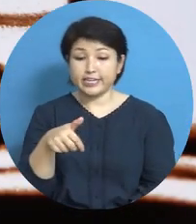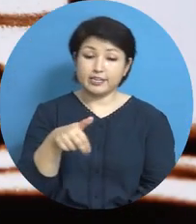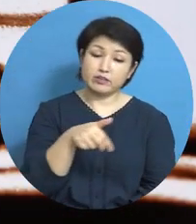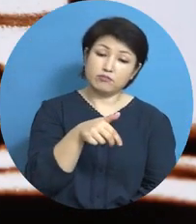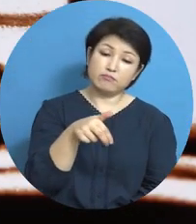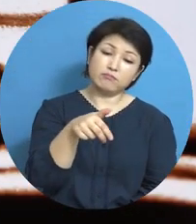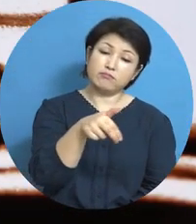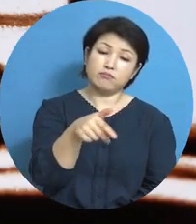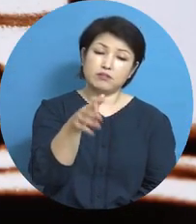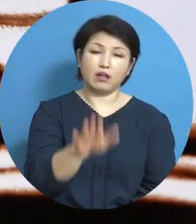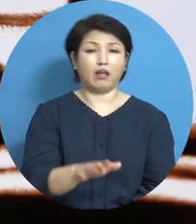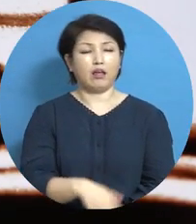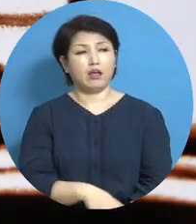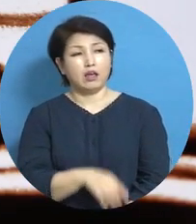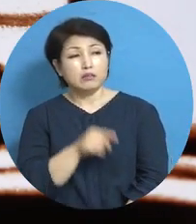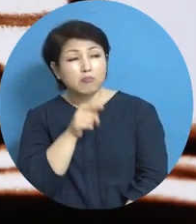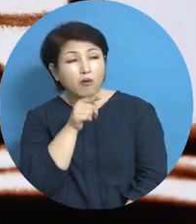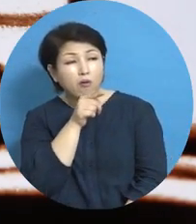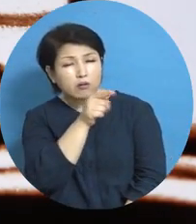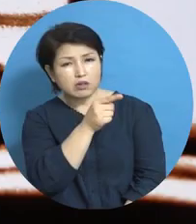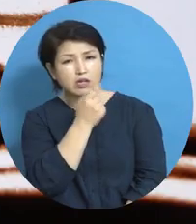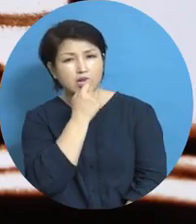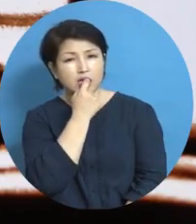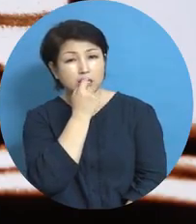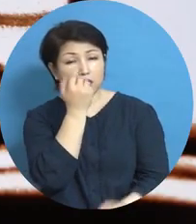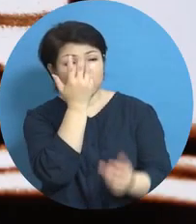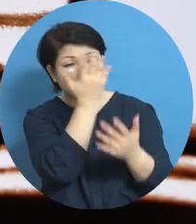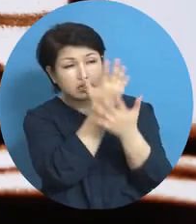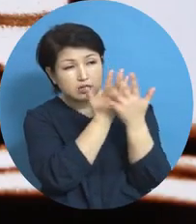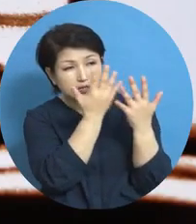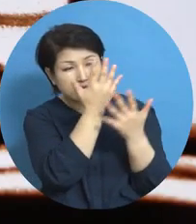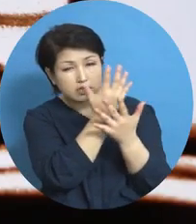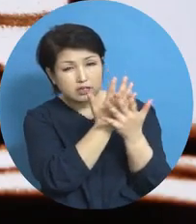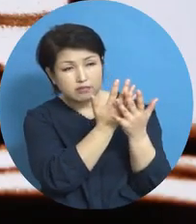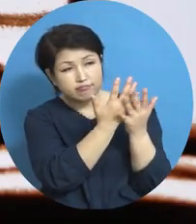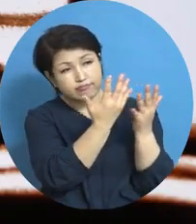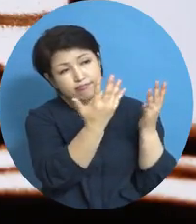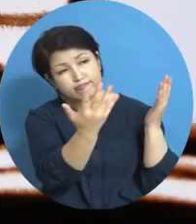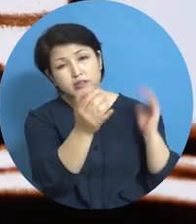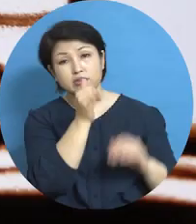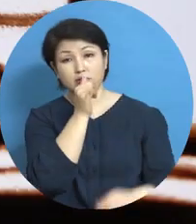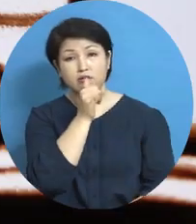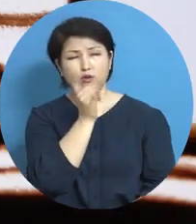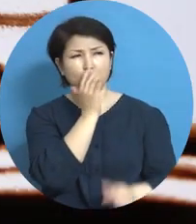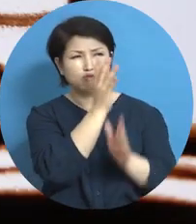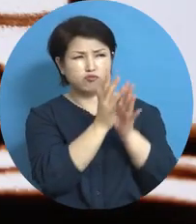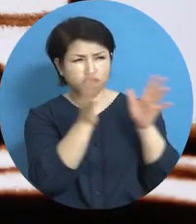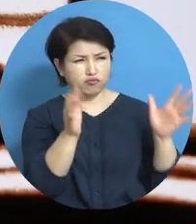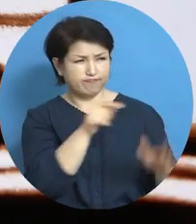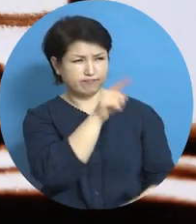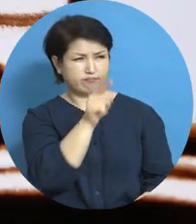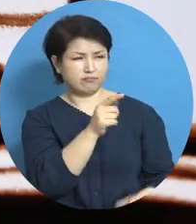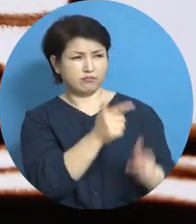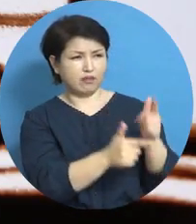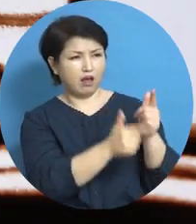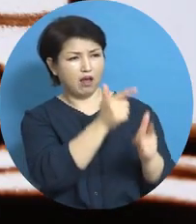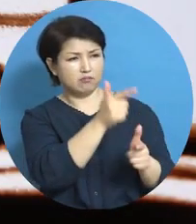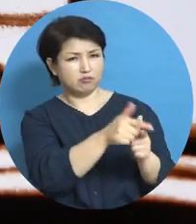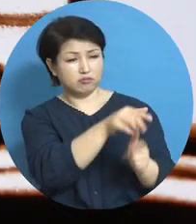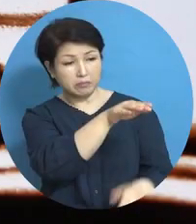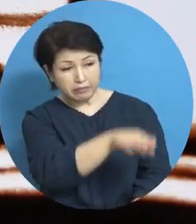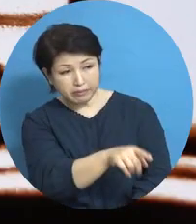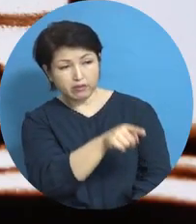저 안개가 자욱하게 낀 그런 숲속에 나무 밑에 어떤 분이